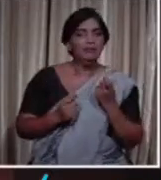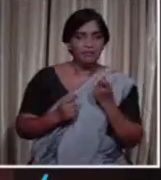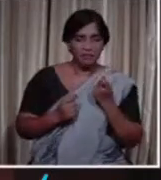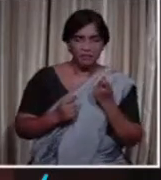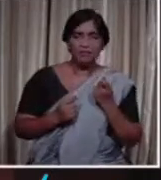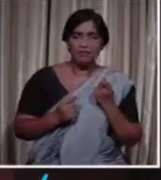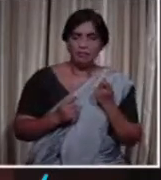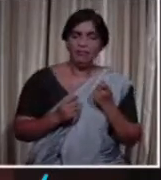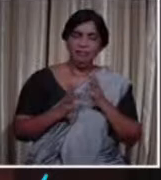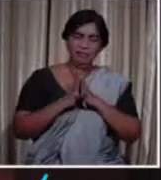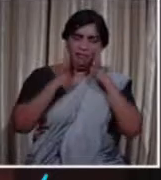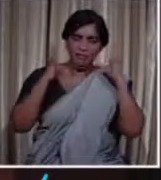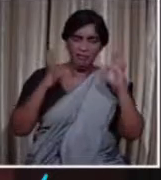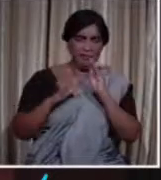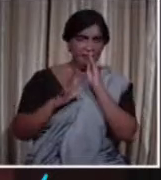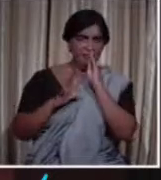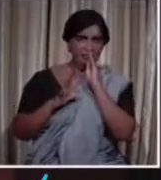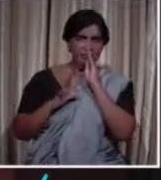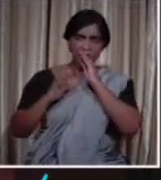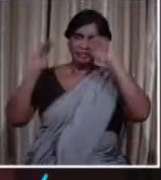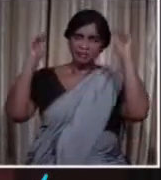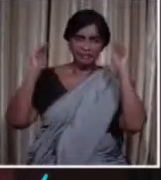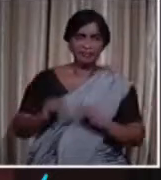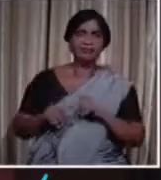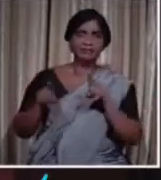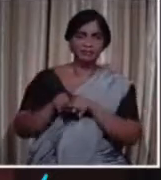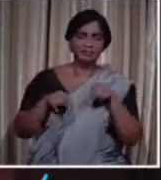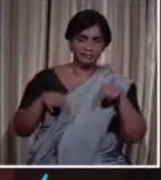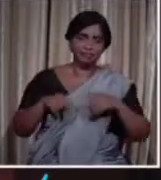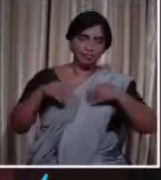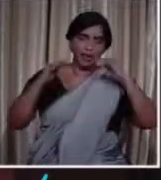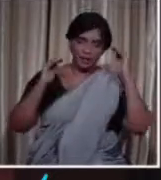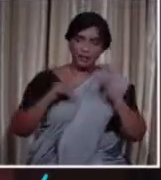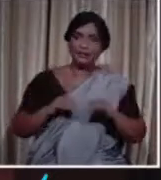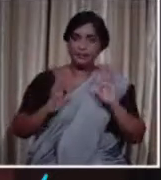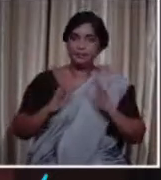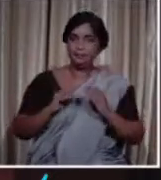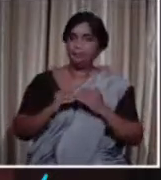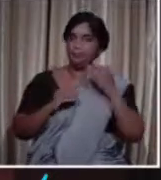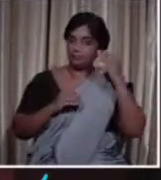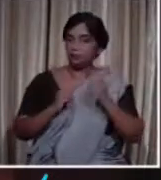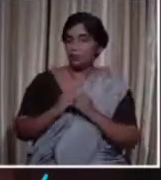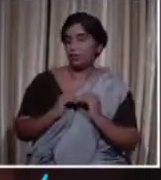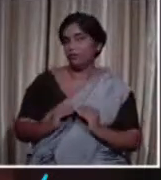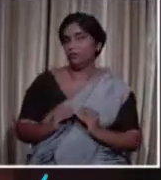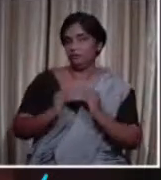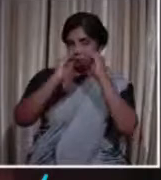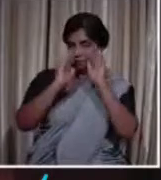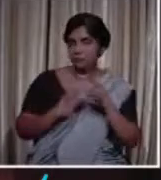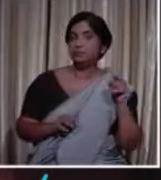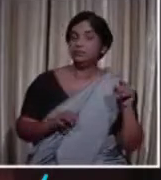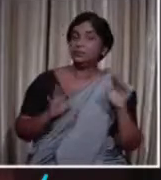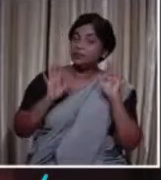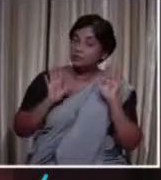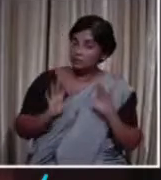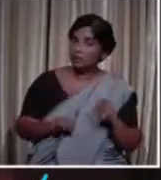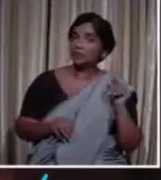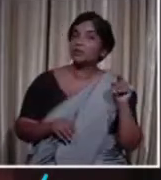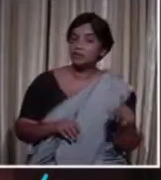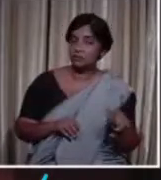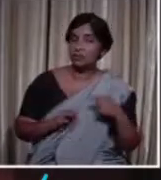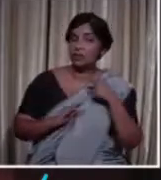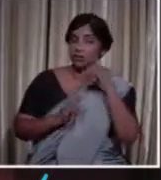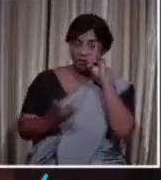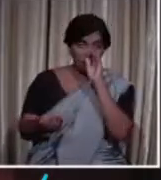විනිමය ඉතාමත්ම අඩු මට්ටමකට දැනටමත් අඩුයි නමුත් අපි මේක කොහොම හරි ගොඩ ගන්න ඕන නමුත් මේක